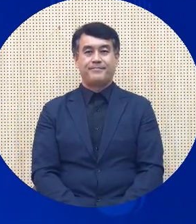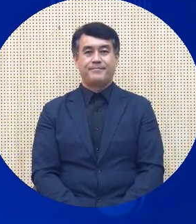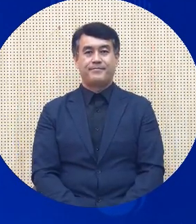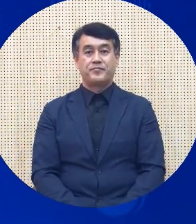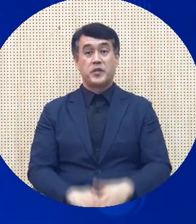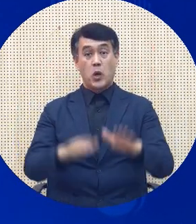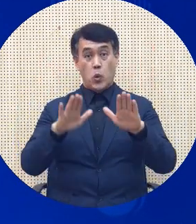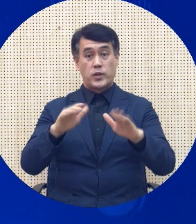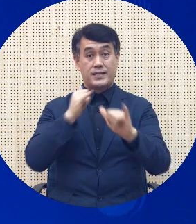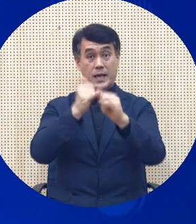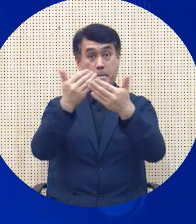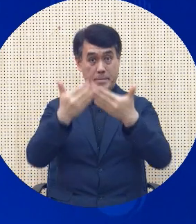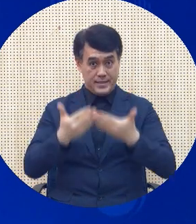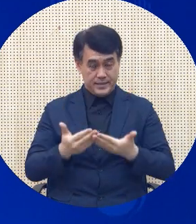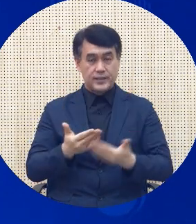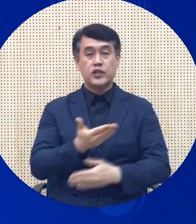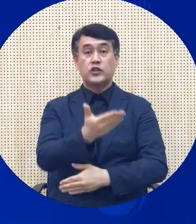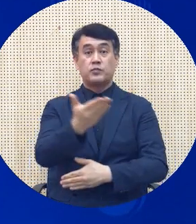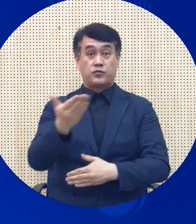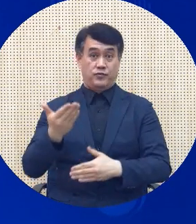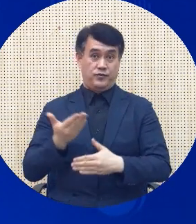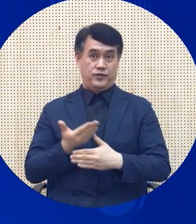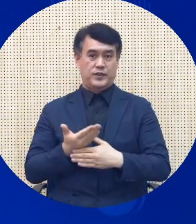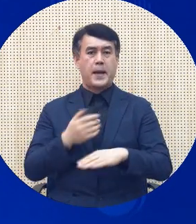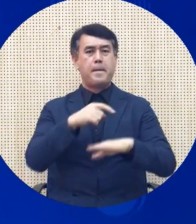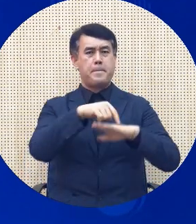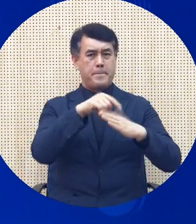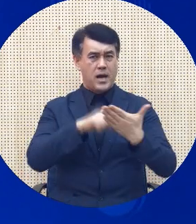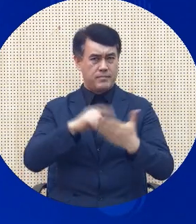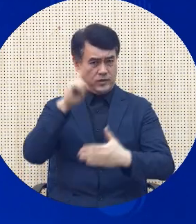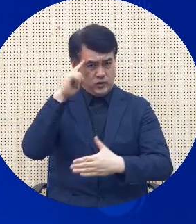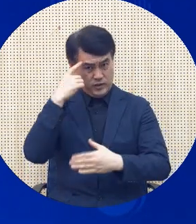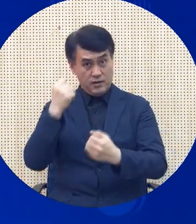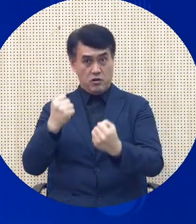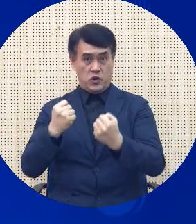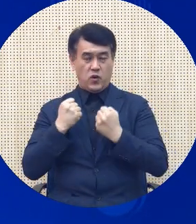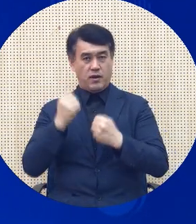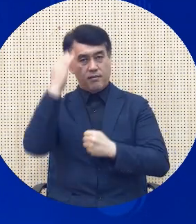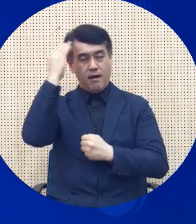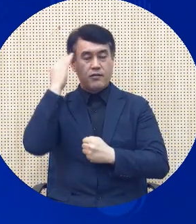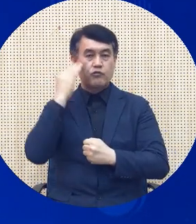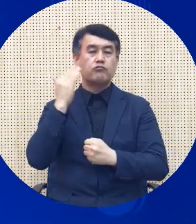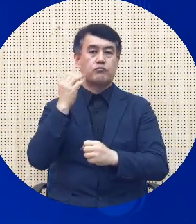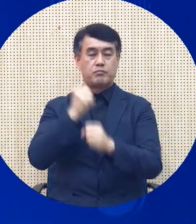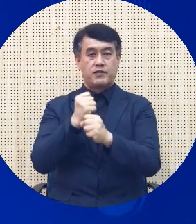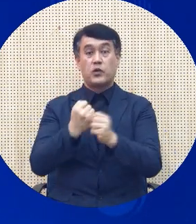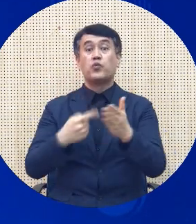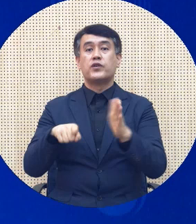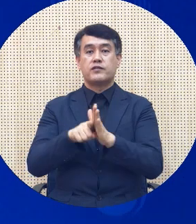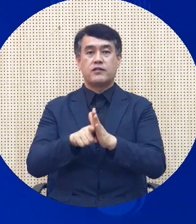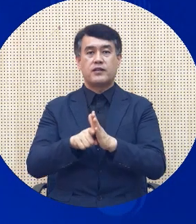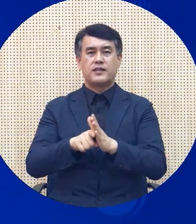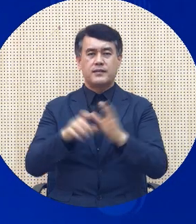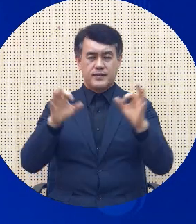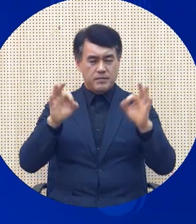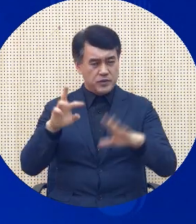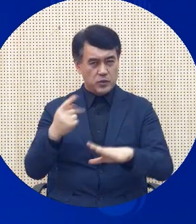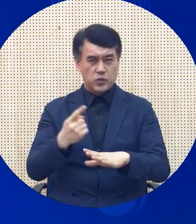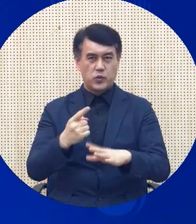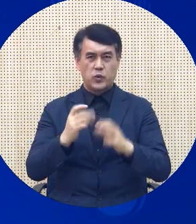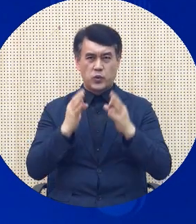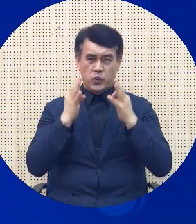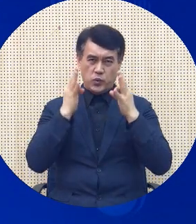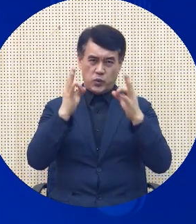네, 오늘 수상하신 수상자분들께서는요, 이 마음과 정신이 건강한 대한민국을 만들기 위해 단 한 차례도